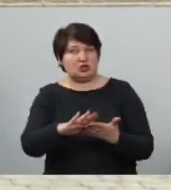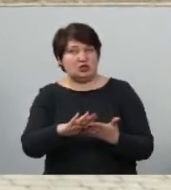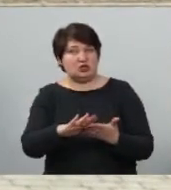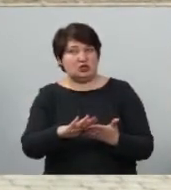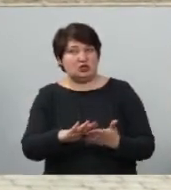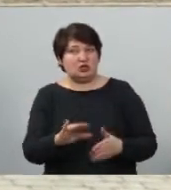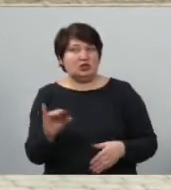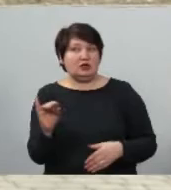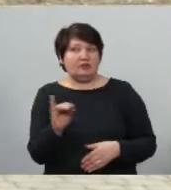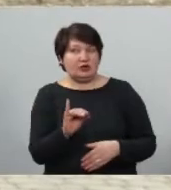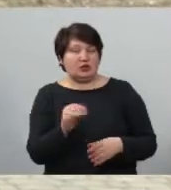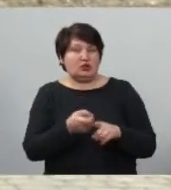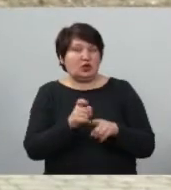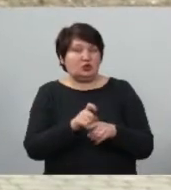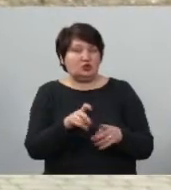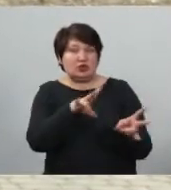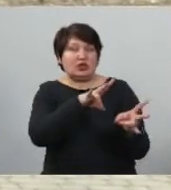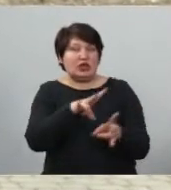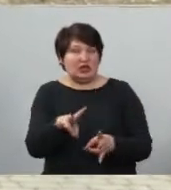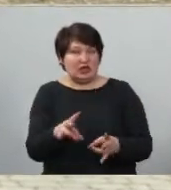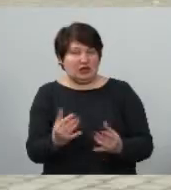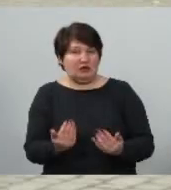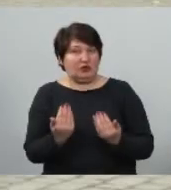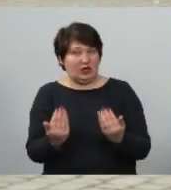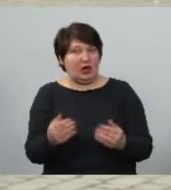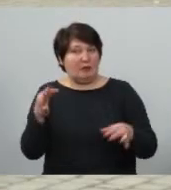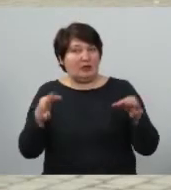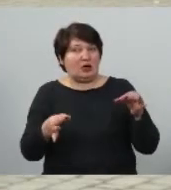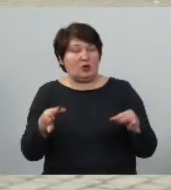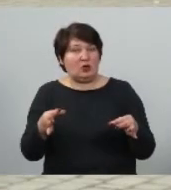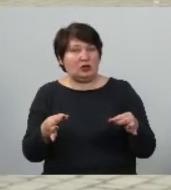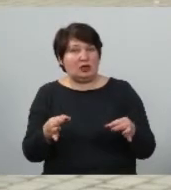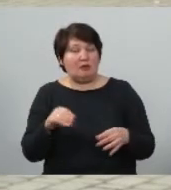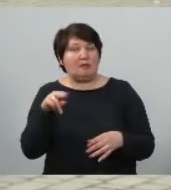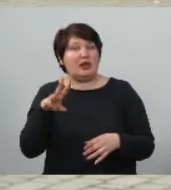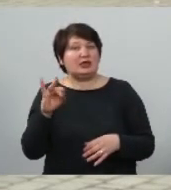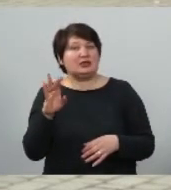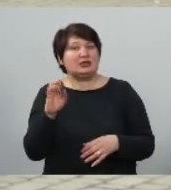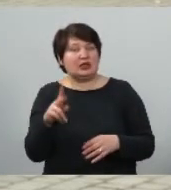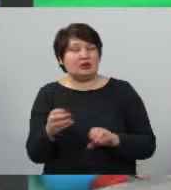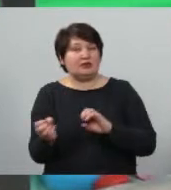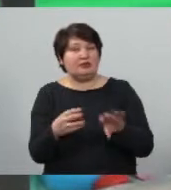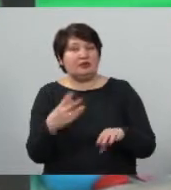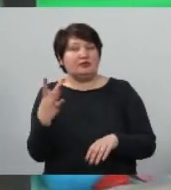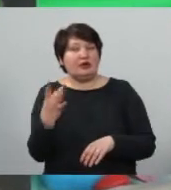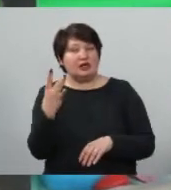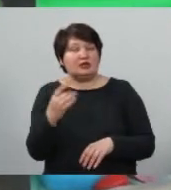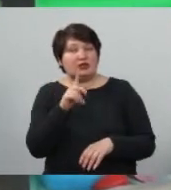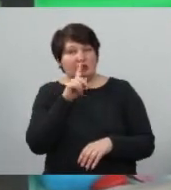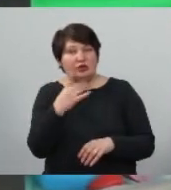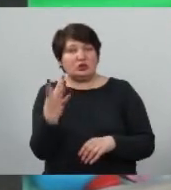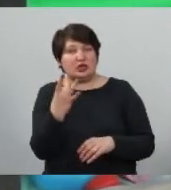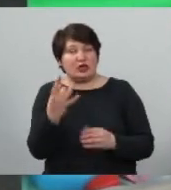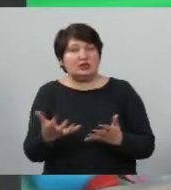І це дуже шкідливо для природи. Пластик у Микитинцях вивозять 2 рази на місяць. За один раз назбирується до